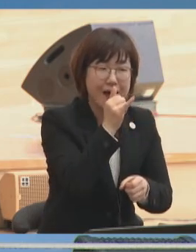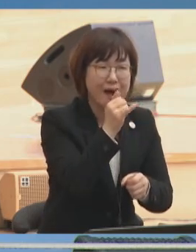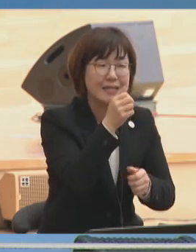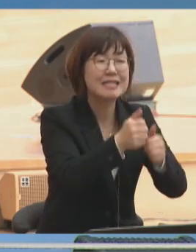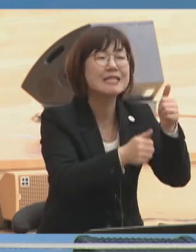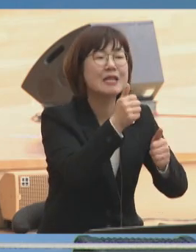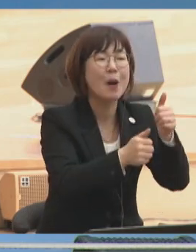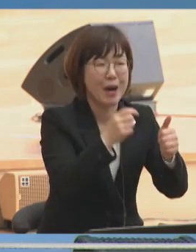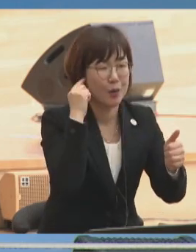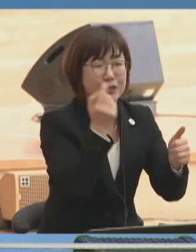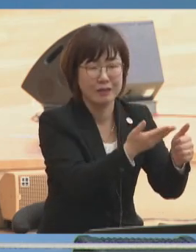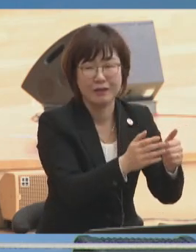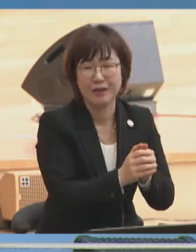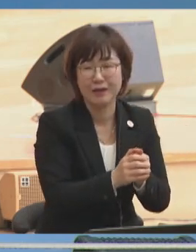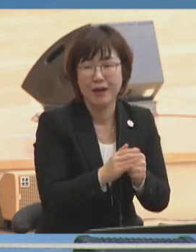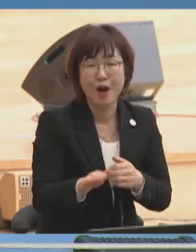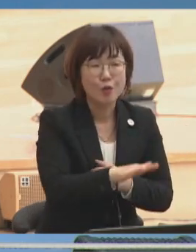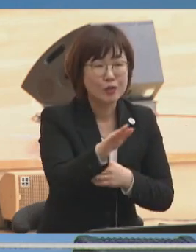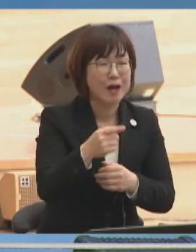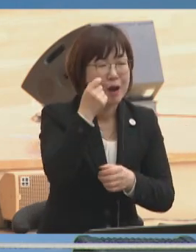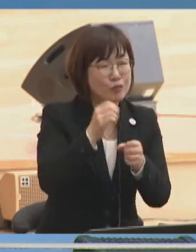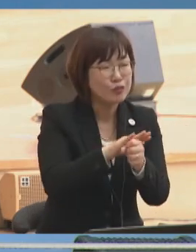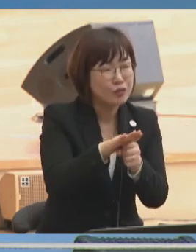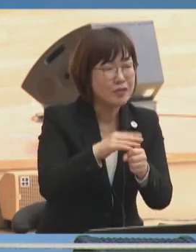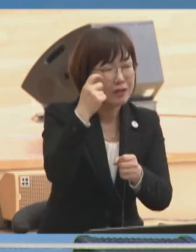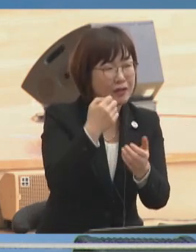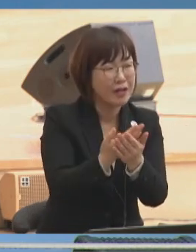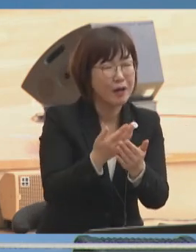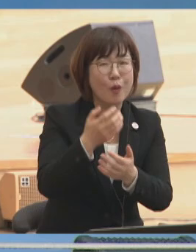우리가 주님 앞에 불쌍히 여겨달라고 그렇게 간구하지만